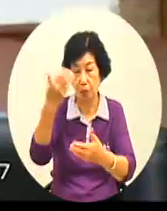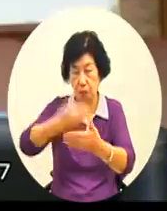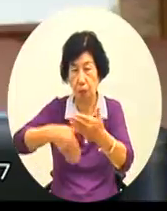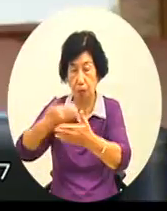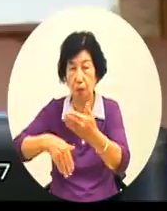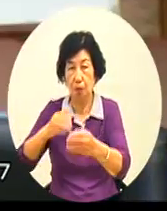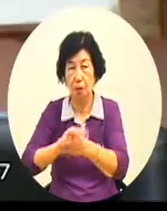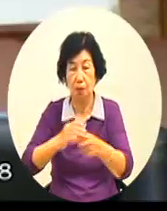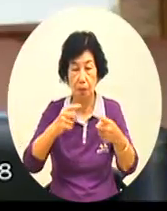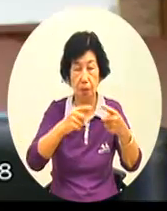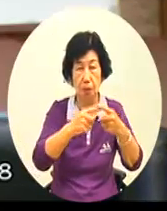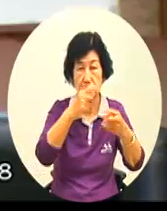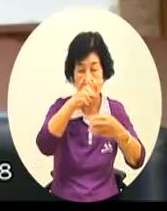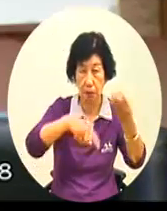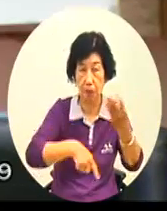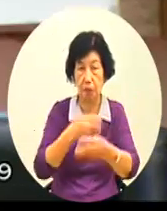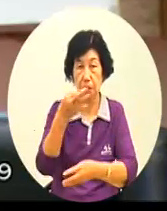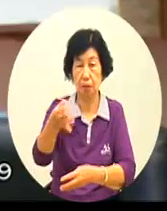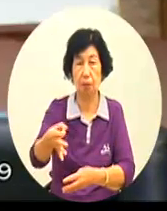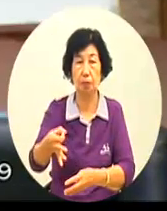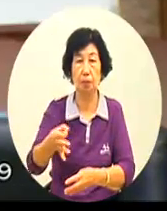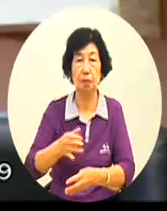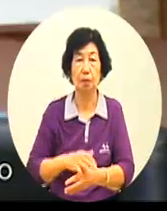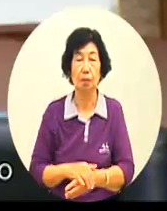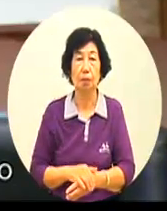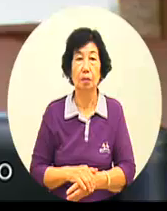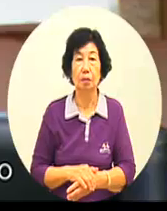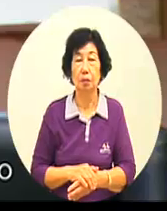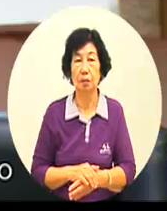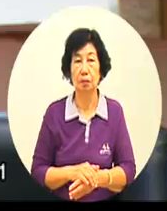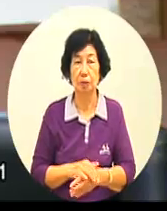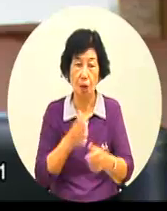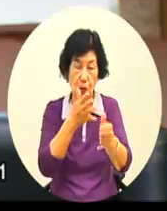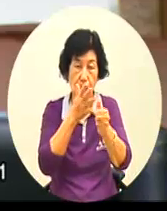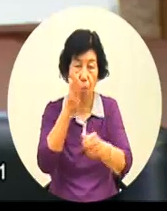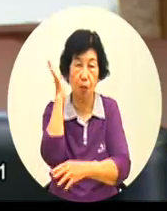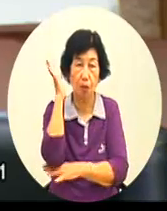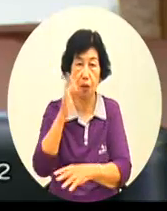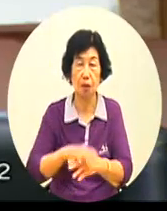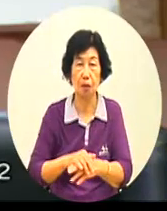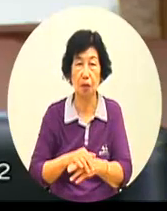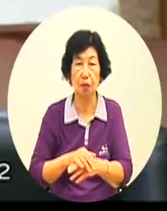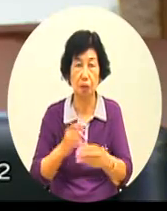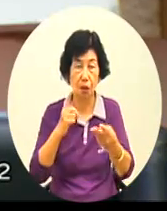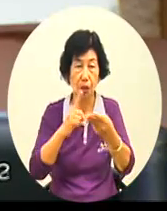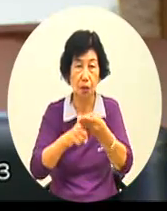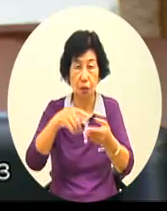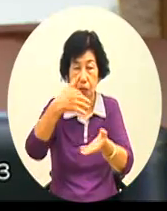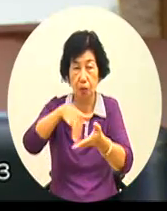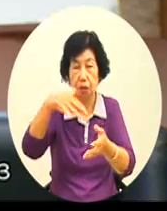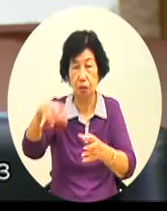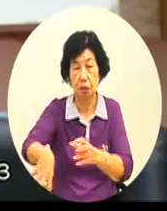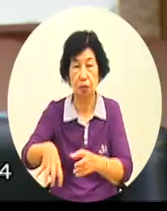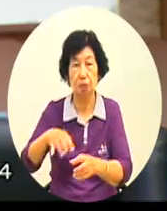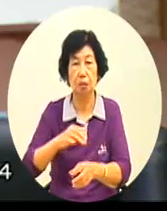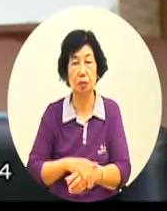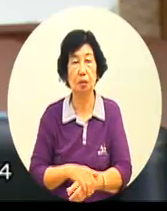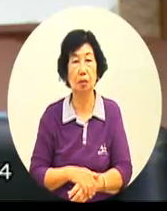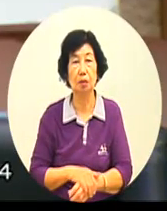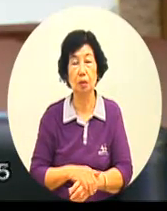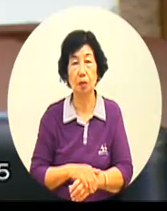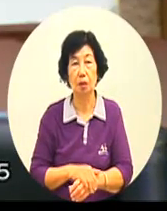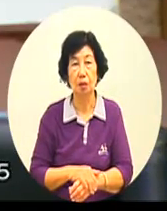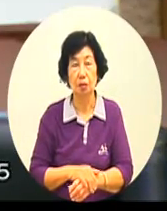人事费，我问过我们市政府的主计处，那么桃园区公